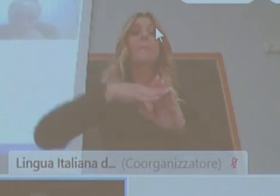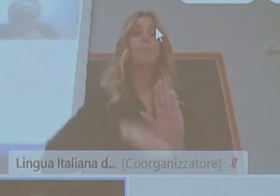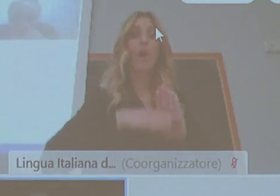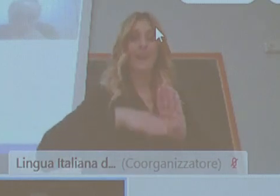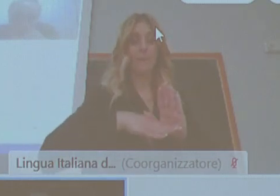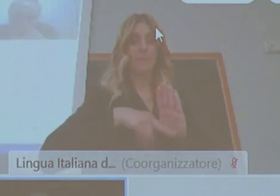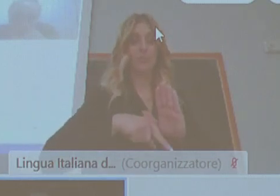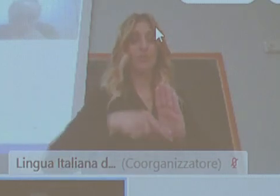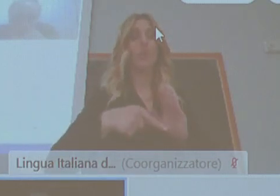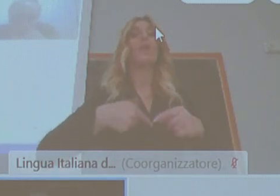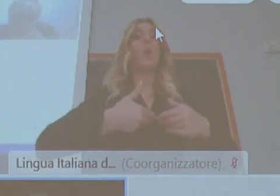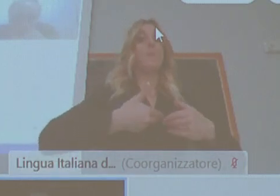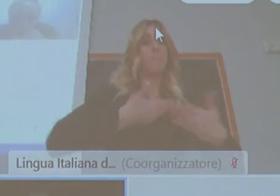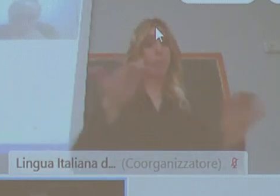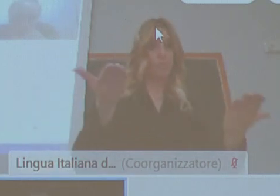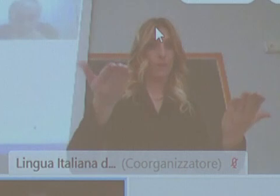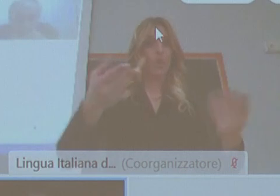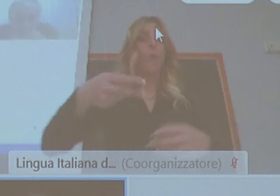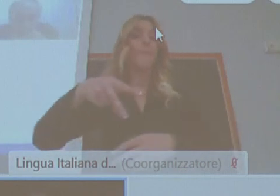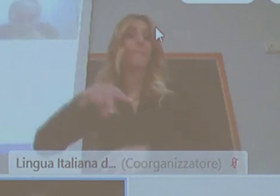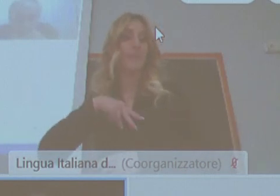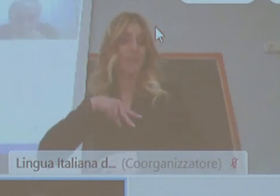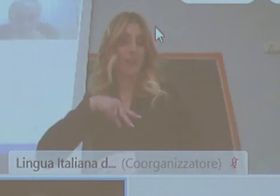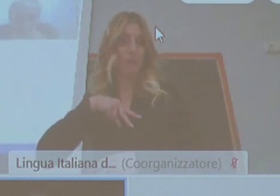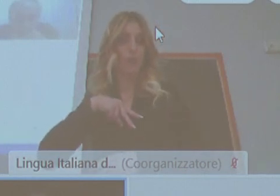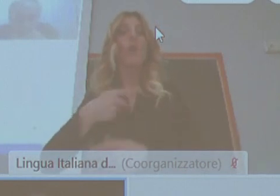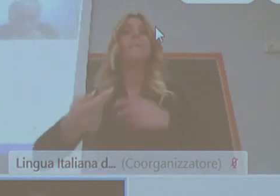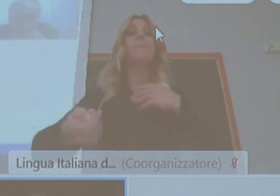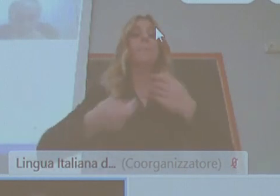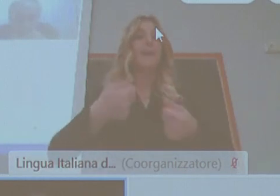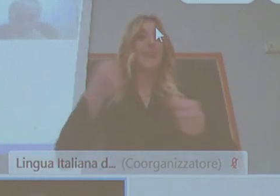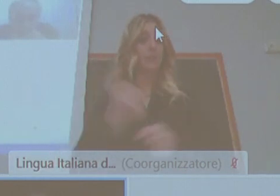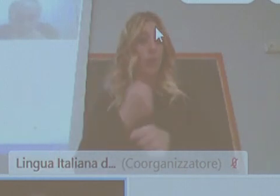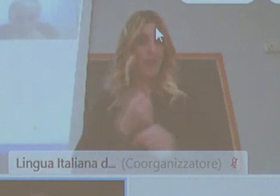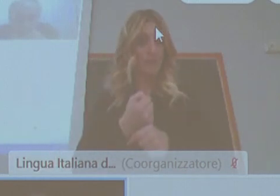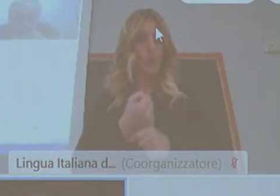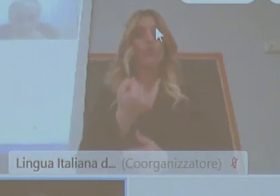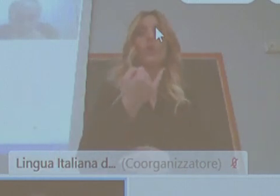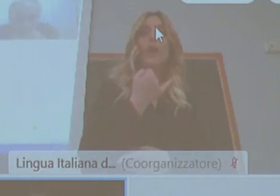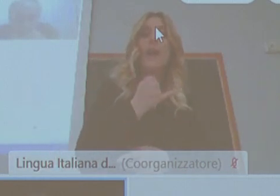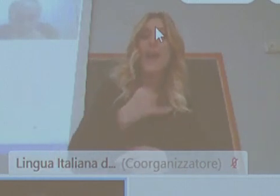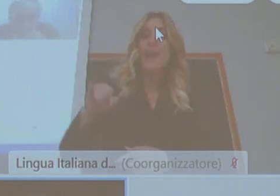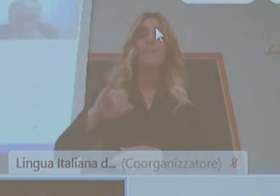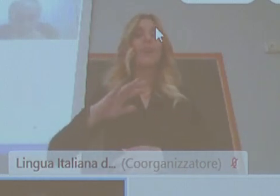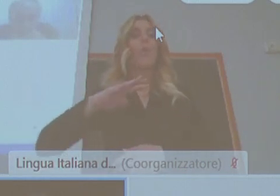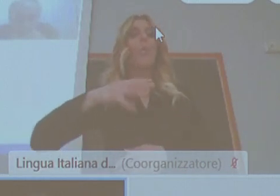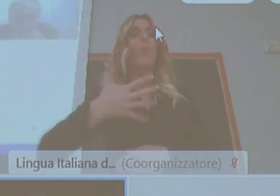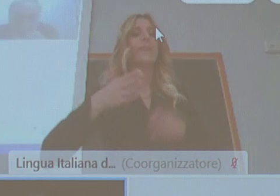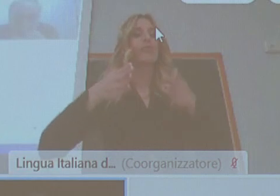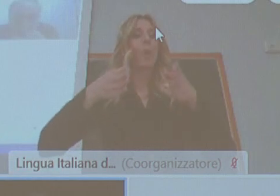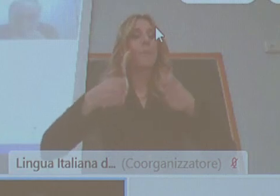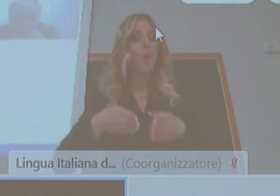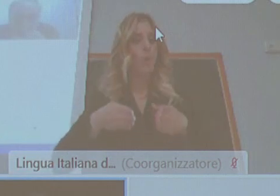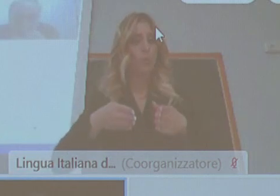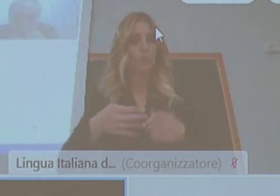programmazione nel pubblico e nel privato del mercato del lavoro. E infine nel quinto modulo